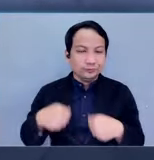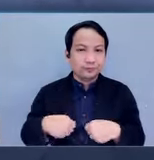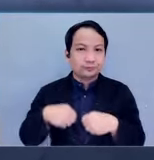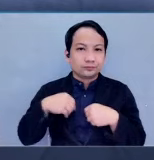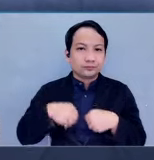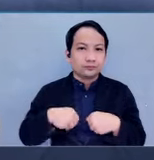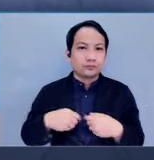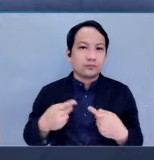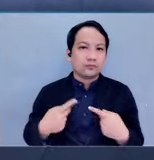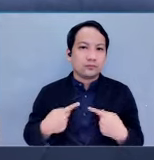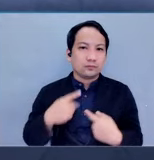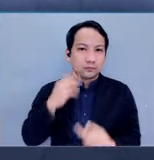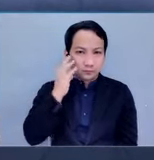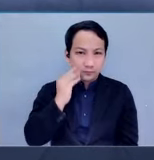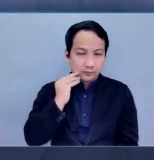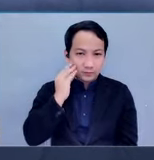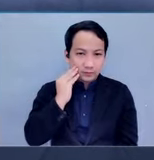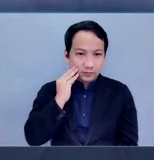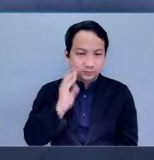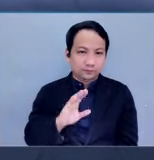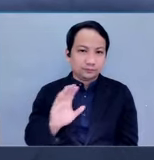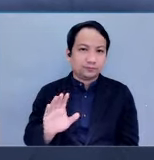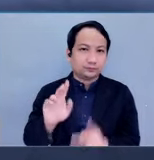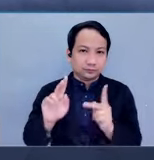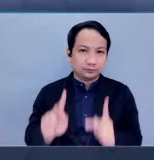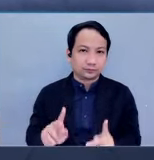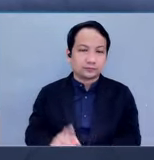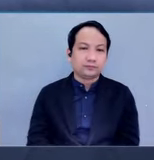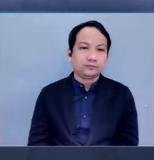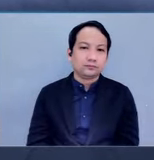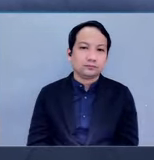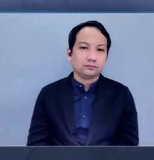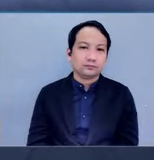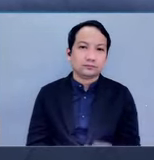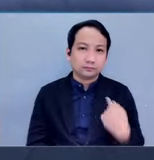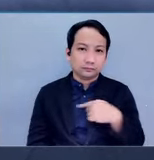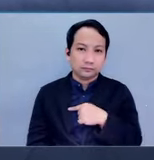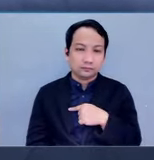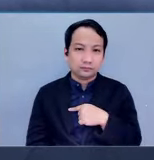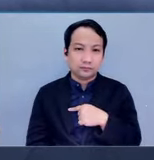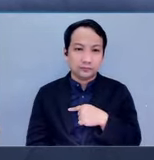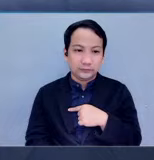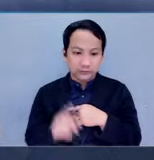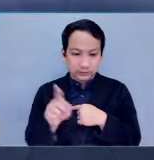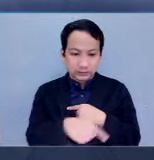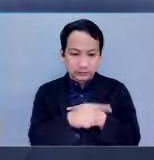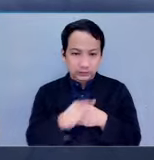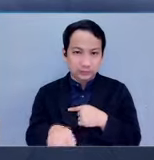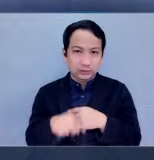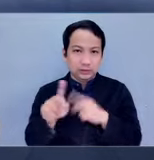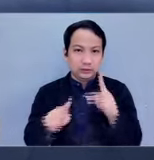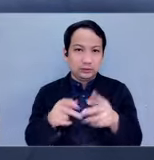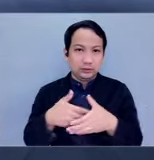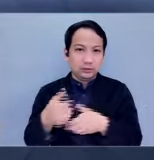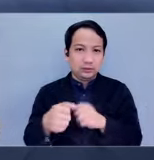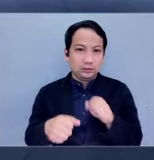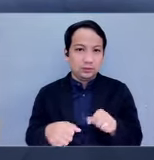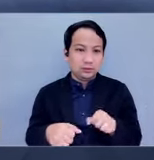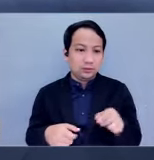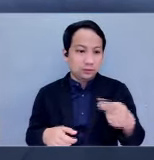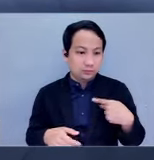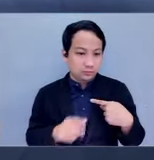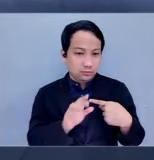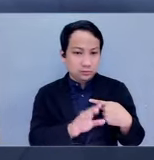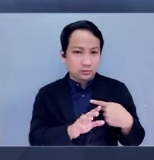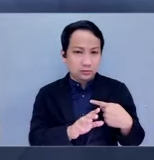ang pinagdadaanan siguro yung tao. No? So, we should not judge people na outside na they might be